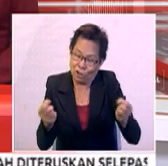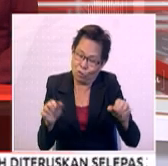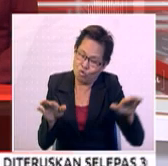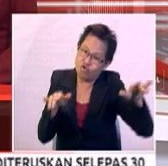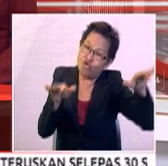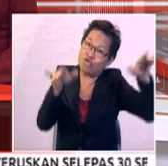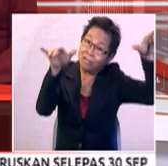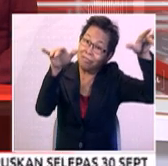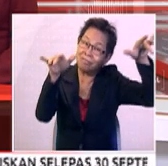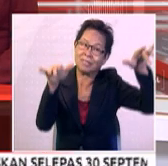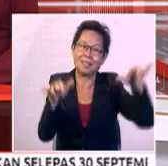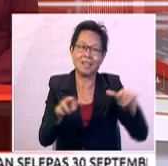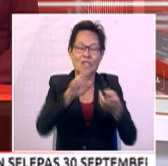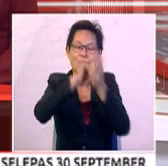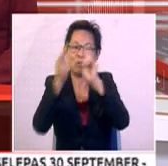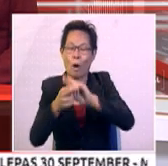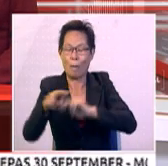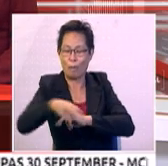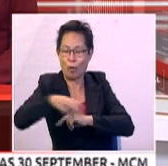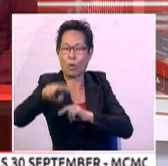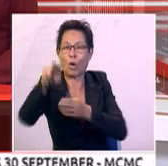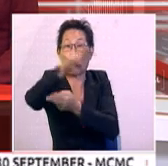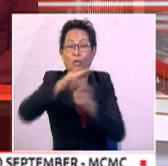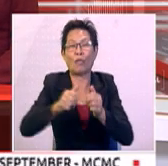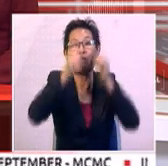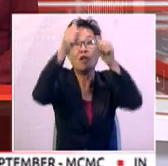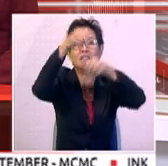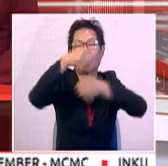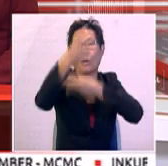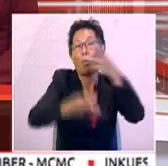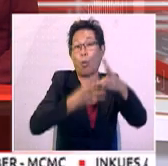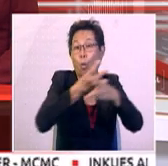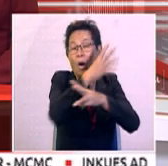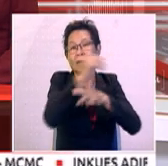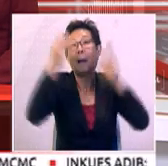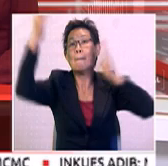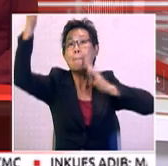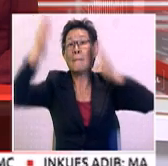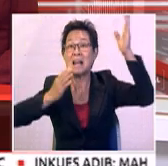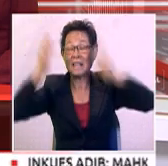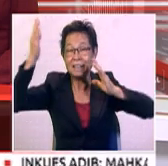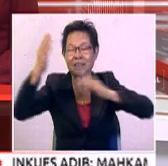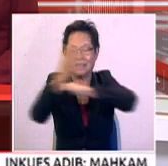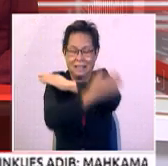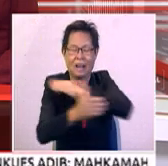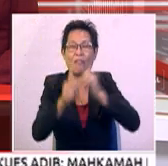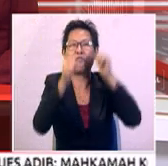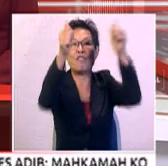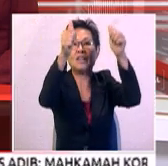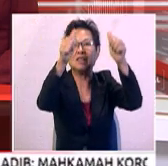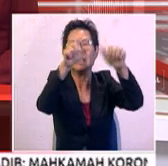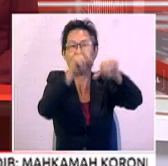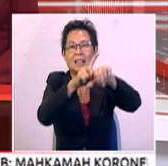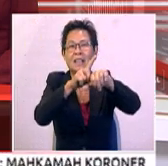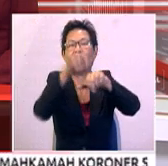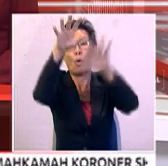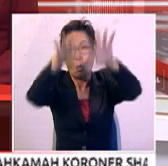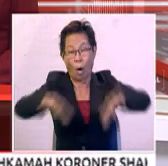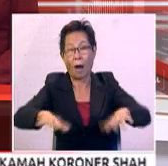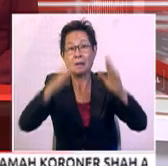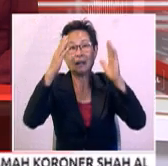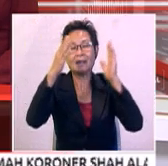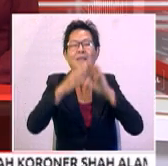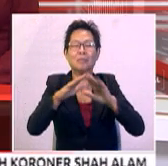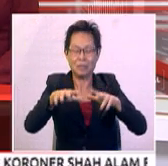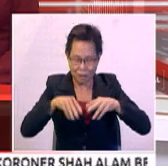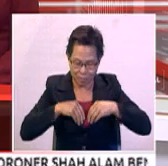tersebut merupakan revolusi pengangkutan udara pertama di dunia dan Malaysia adalah negara pertama di Asia Tenggara yang